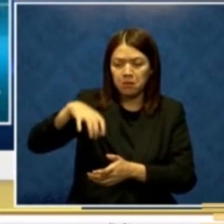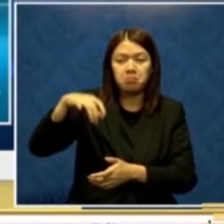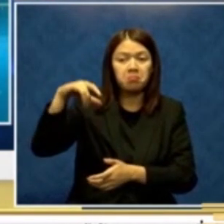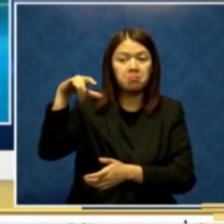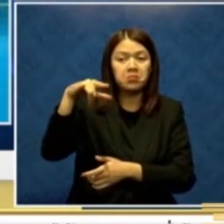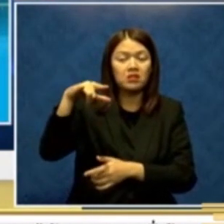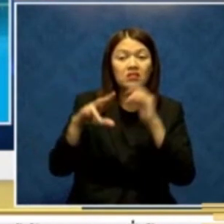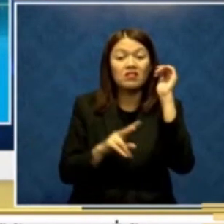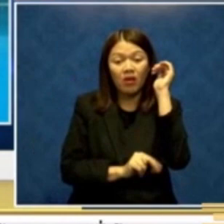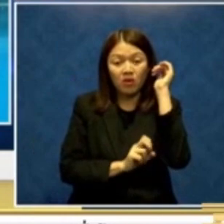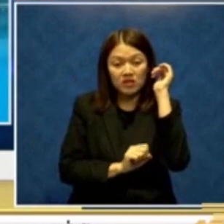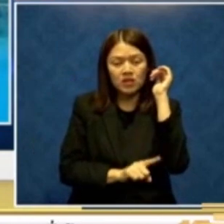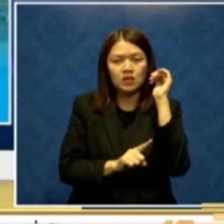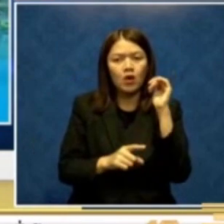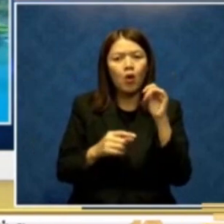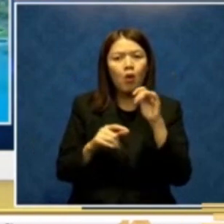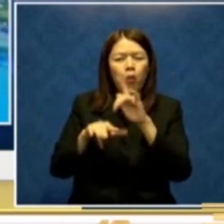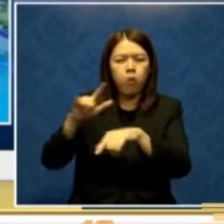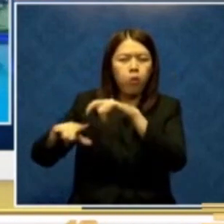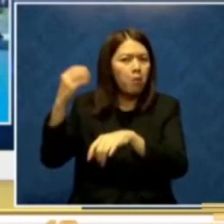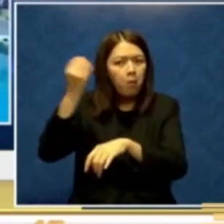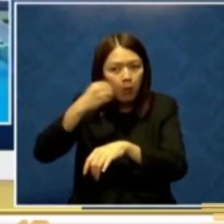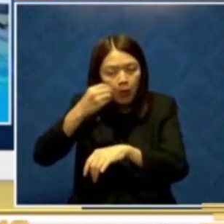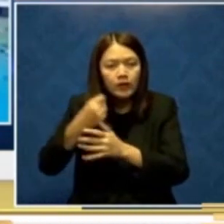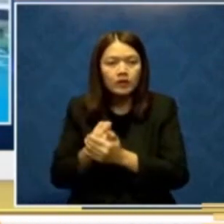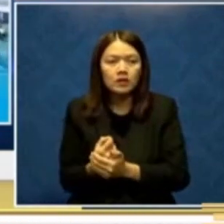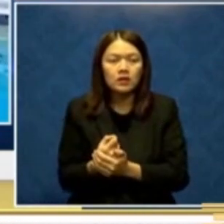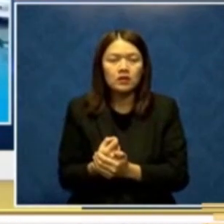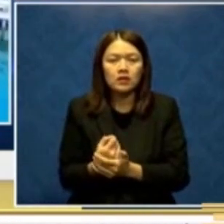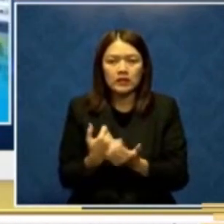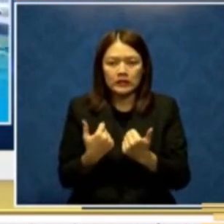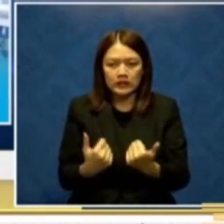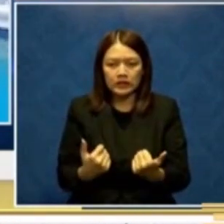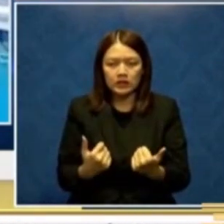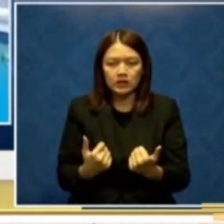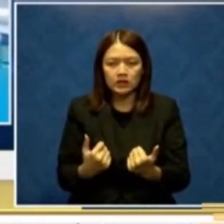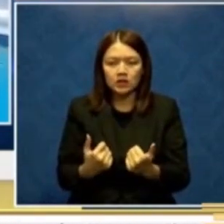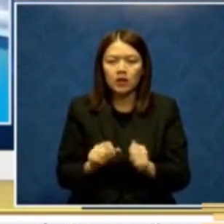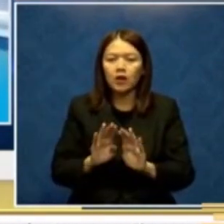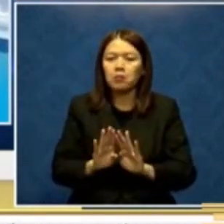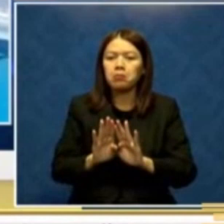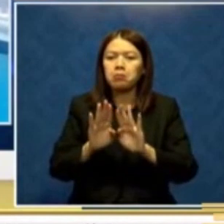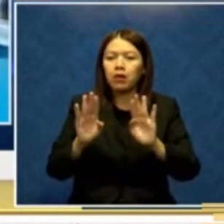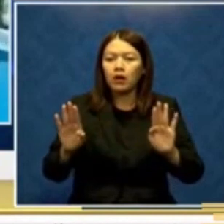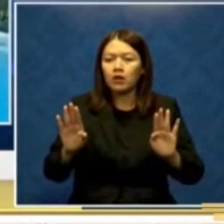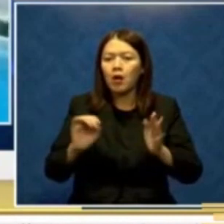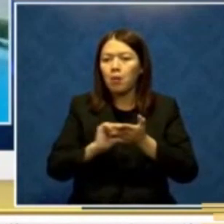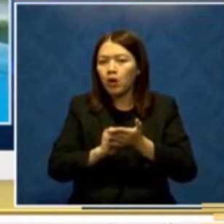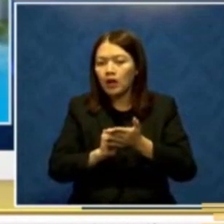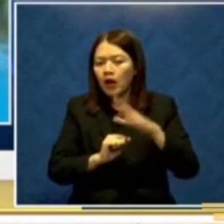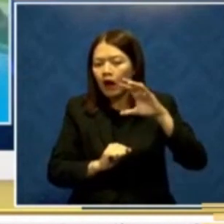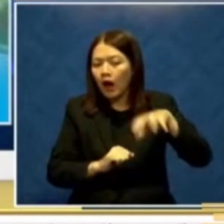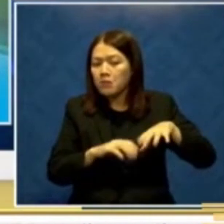กมีผู้ใช้บริการสูงสุดและในปัจุบันมีการเปิดใช้